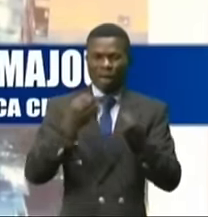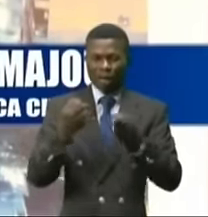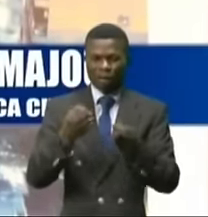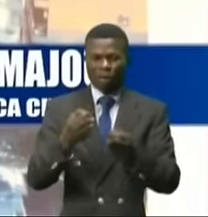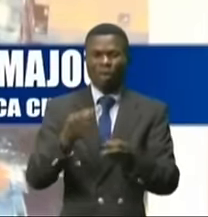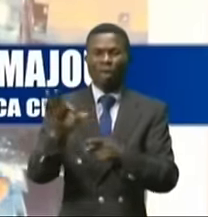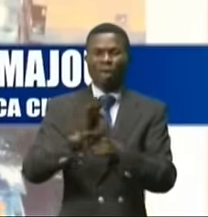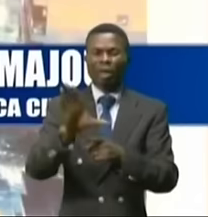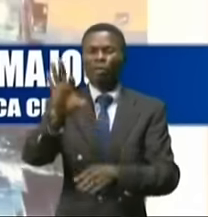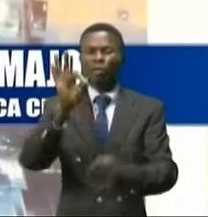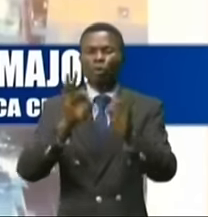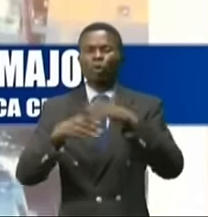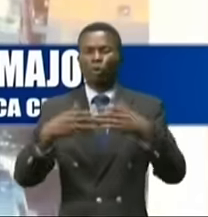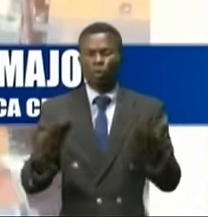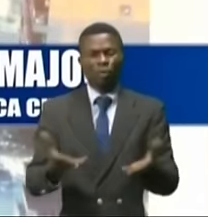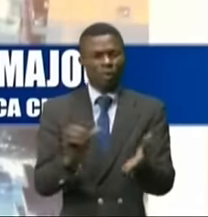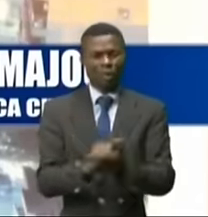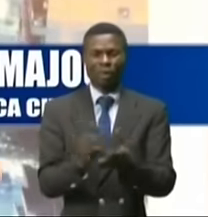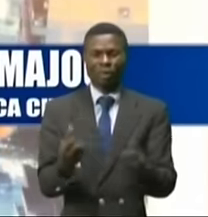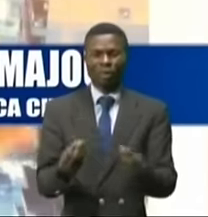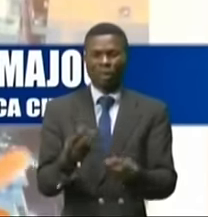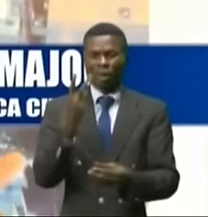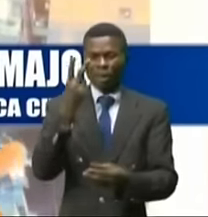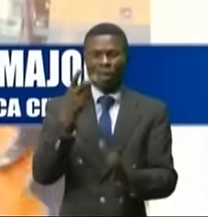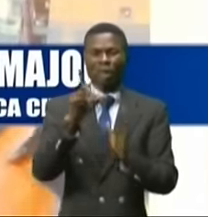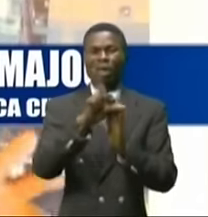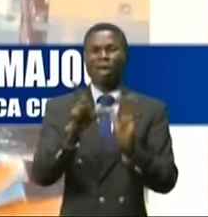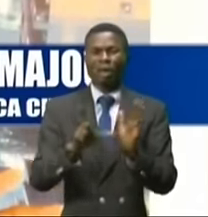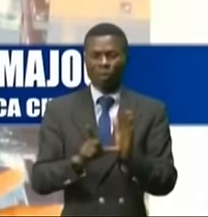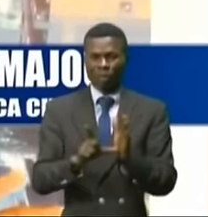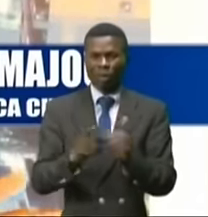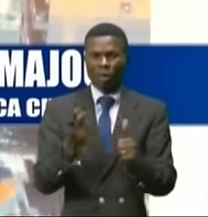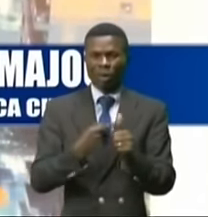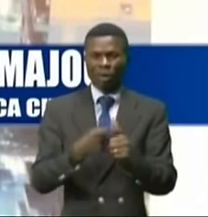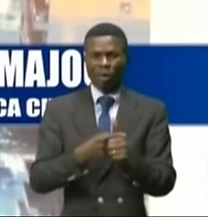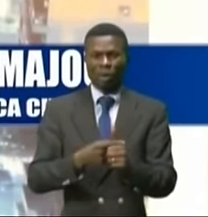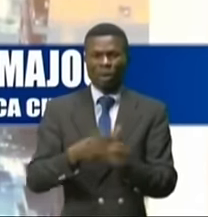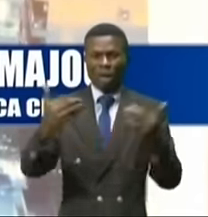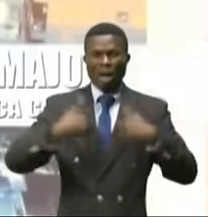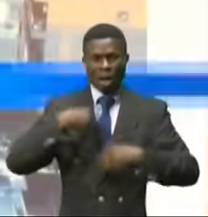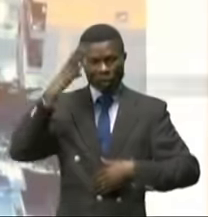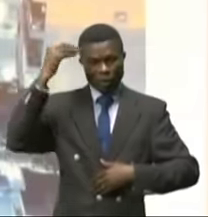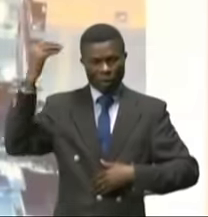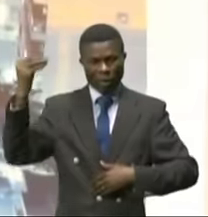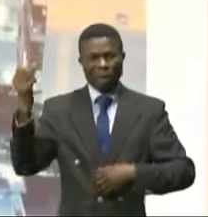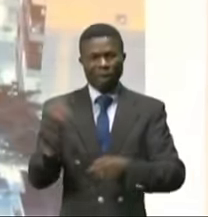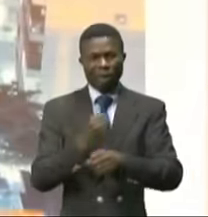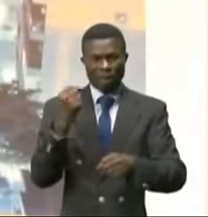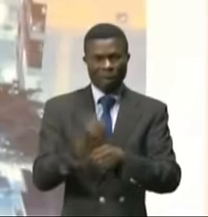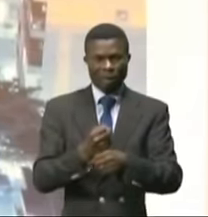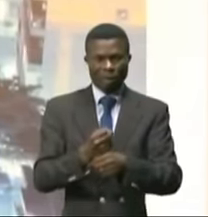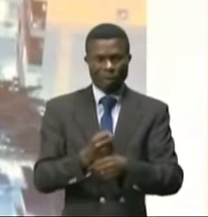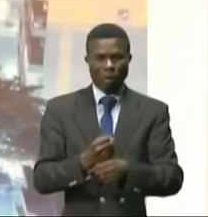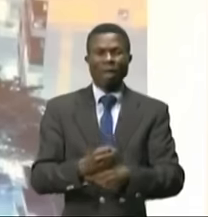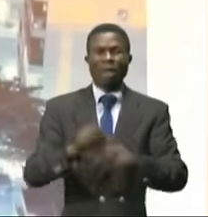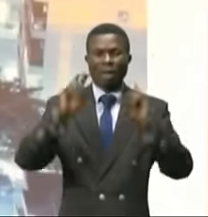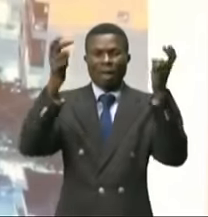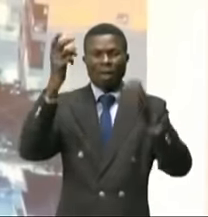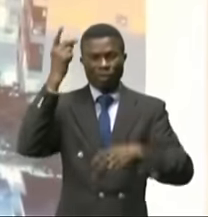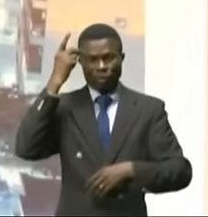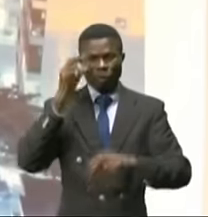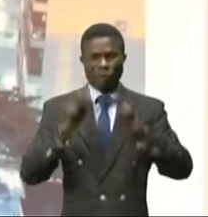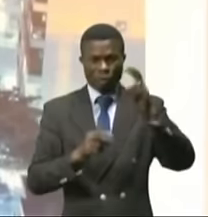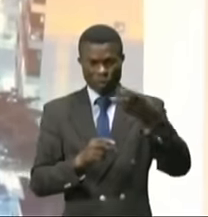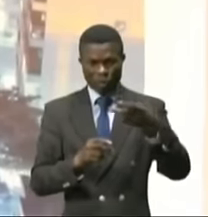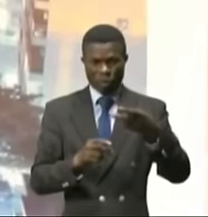de sélection qui était simple. 2 critères. Premièrement, avoir un peu d'expérience dans le domaine de l'urbanisme. Et